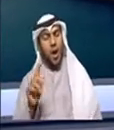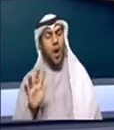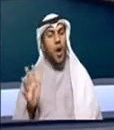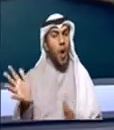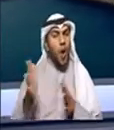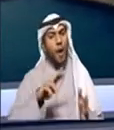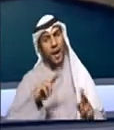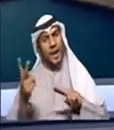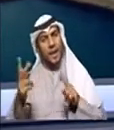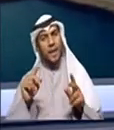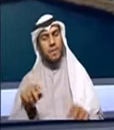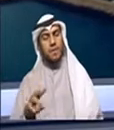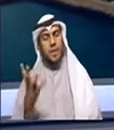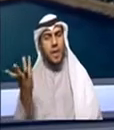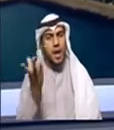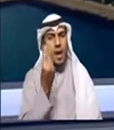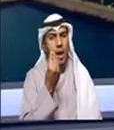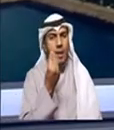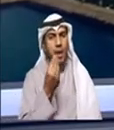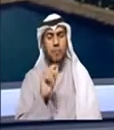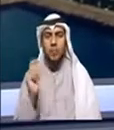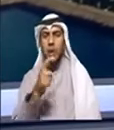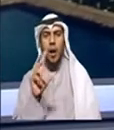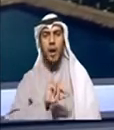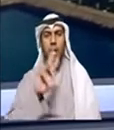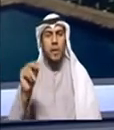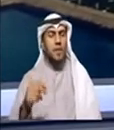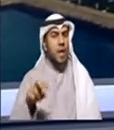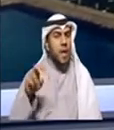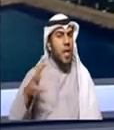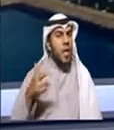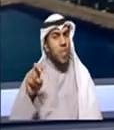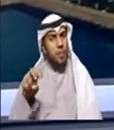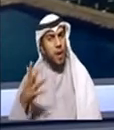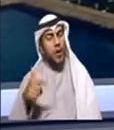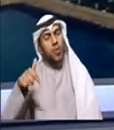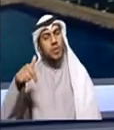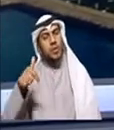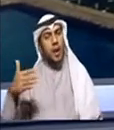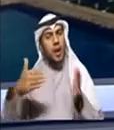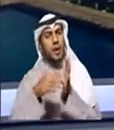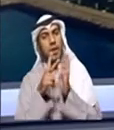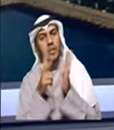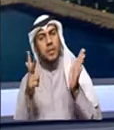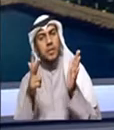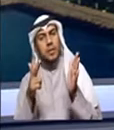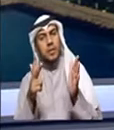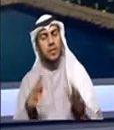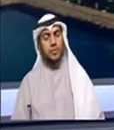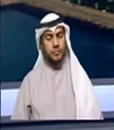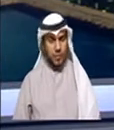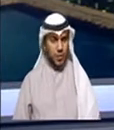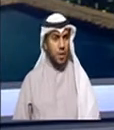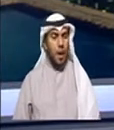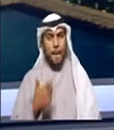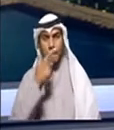اليوم مباشر كحد اقصى تتراوح سرعتها ما بين الثمانيه او السته الى ثمنطاش كيلومتر في الساعه عبور السحب راح